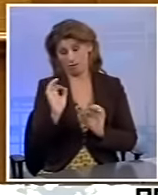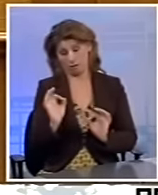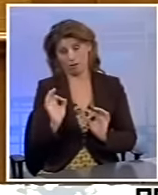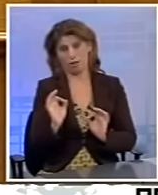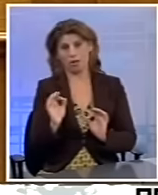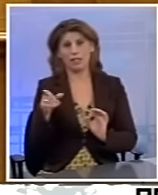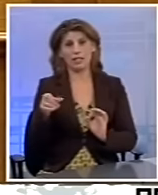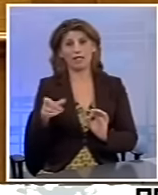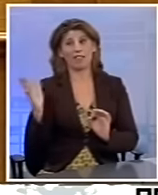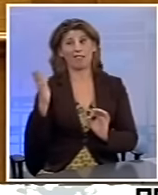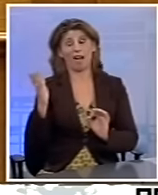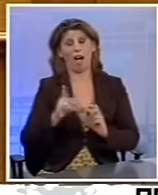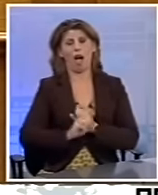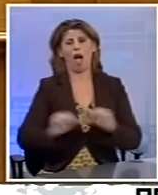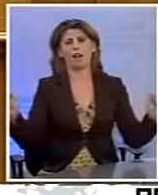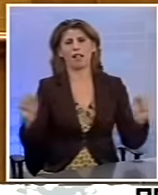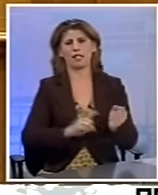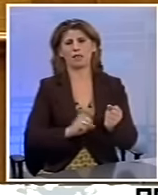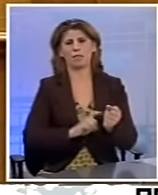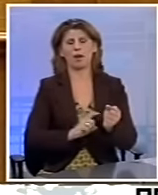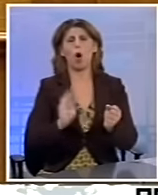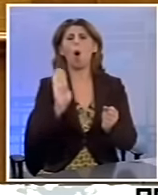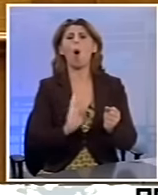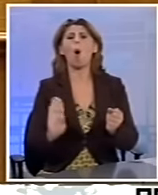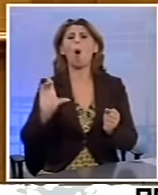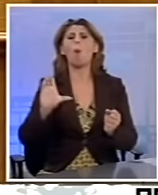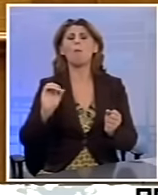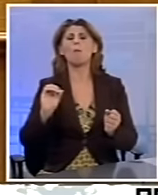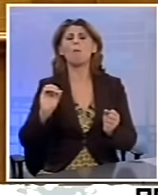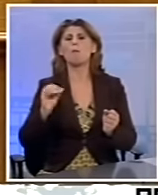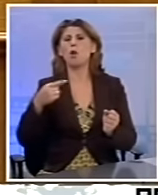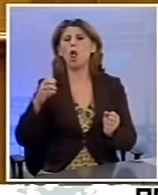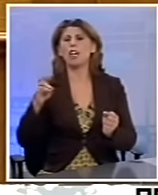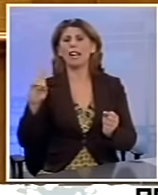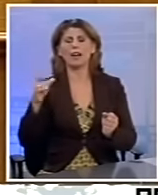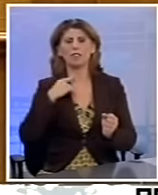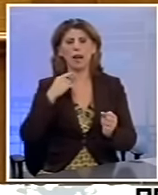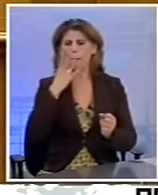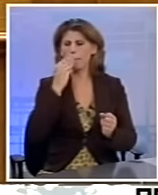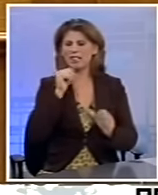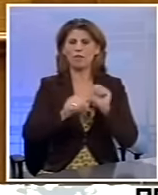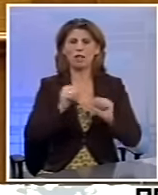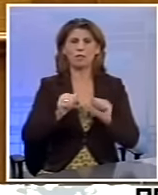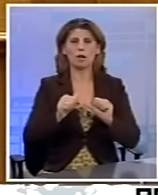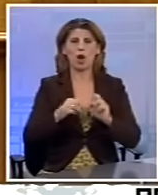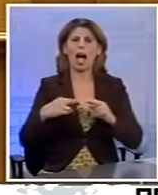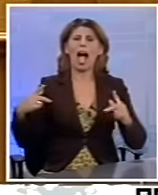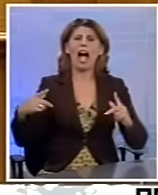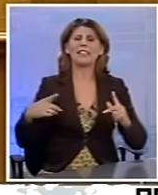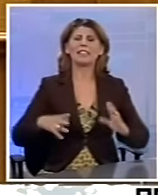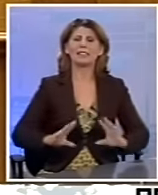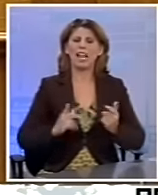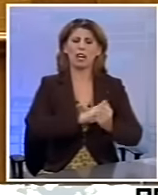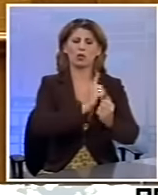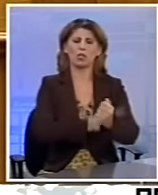σε όλους αυτούς τους δίθεν αγανακτισμένους μπλόκερ, όλους αυτούς τους μεταφιεσμένους αντιεξουσιαστές, όλους αυτούς τους